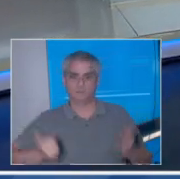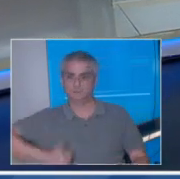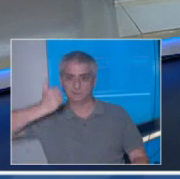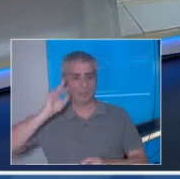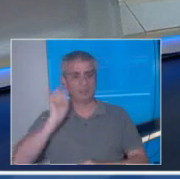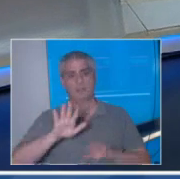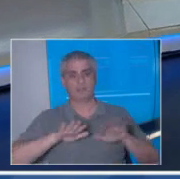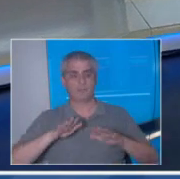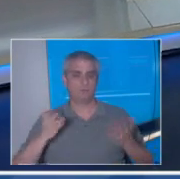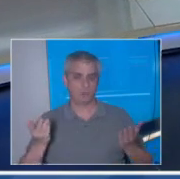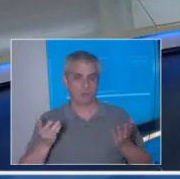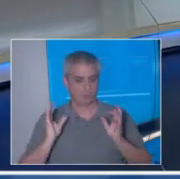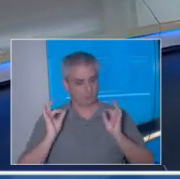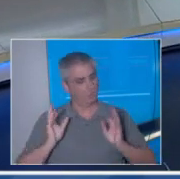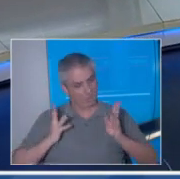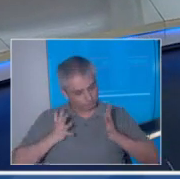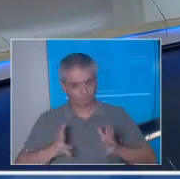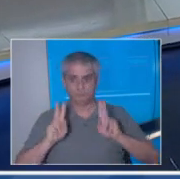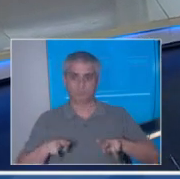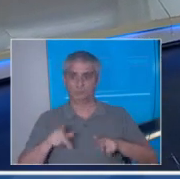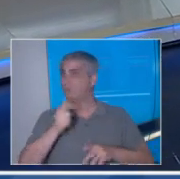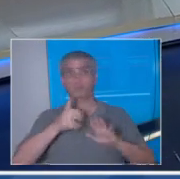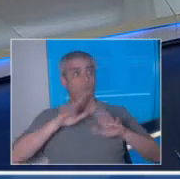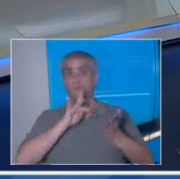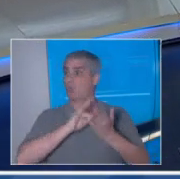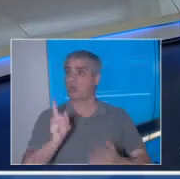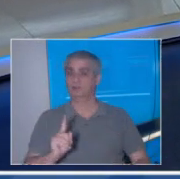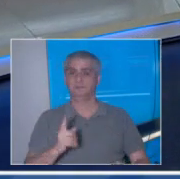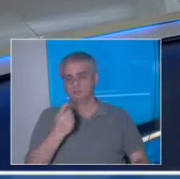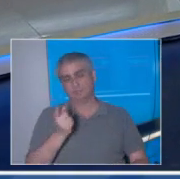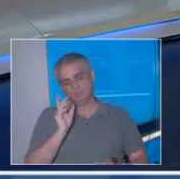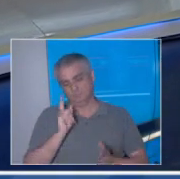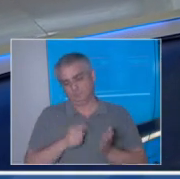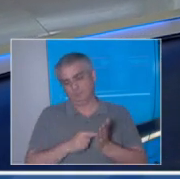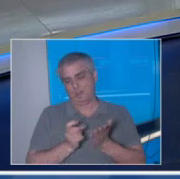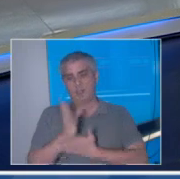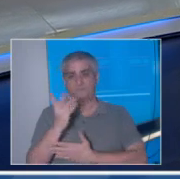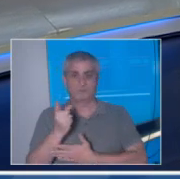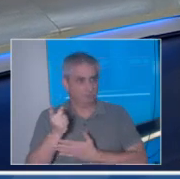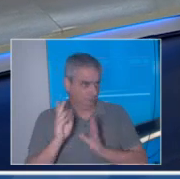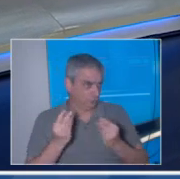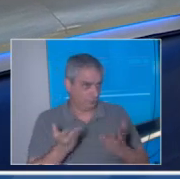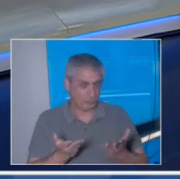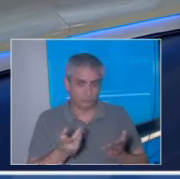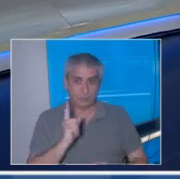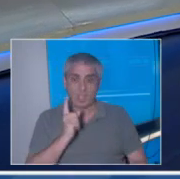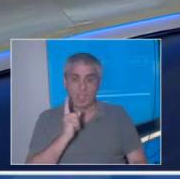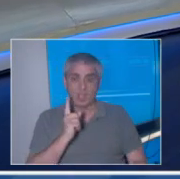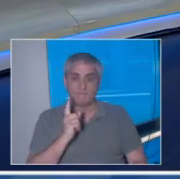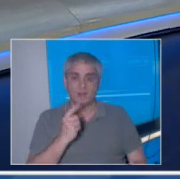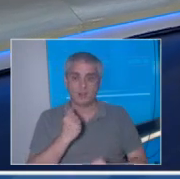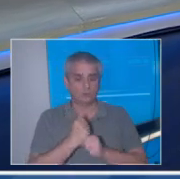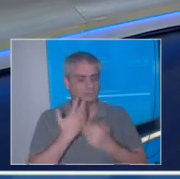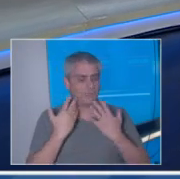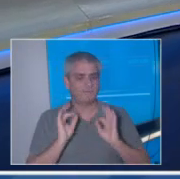שיוצא נגד הממשלה באופן כל כך בוטה. שהוא לא נמצא כאן. שהוא לא נמצא, זאת עילה לפיטורים. יש בזה משהו. אבל הדברים נעשים